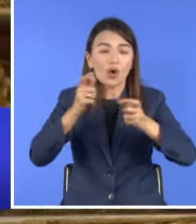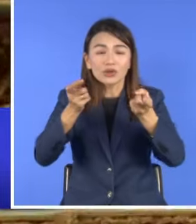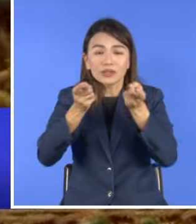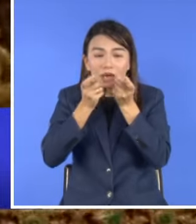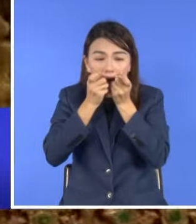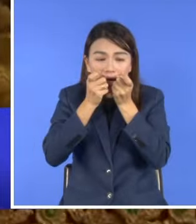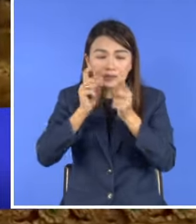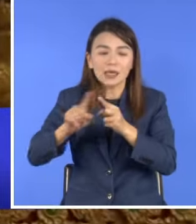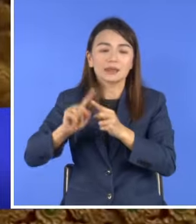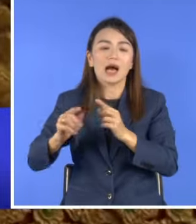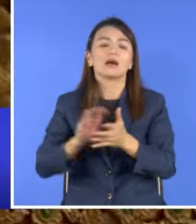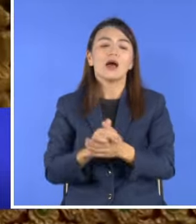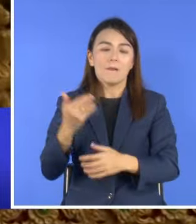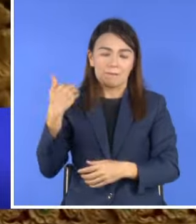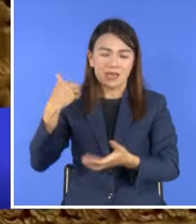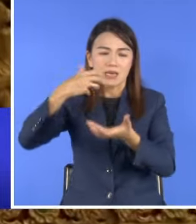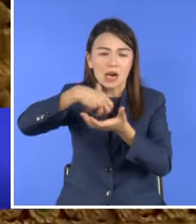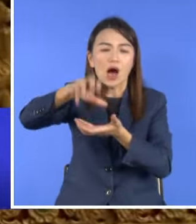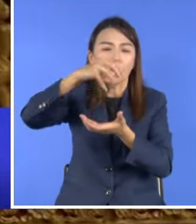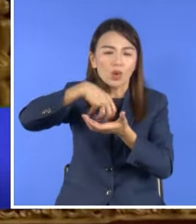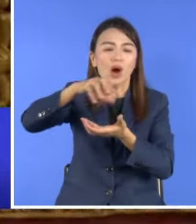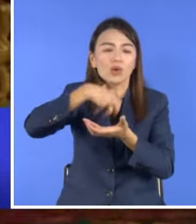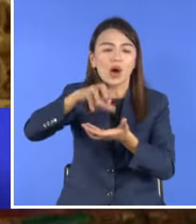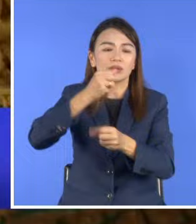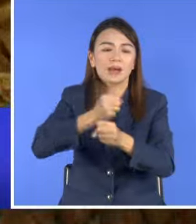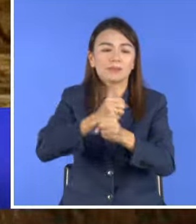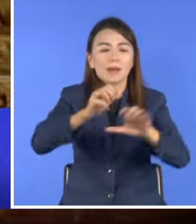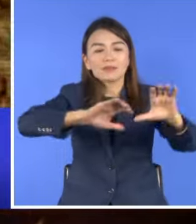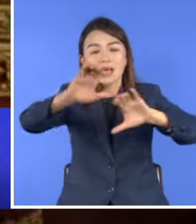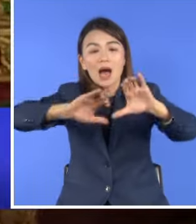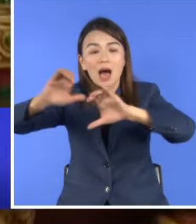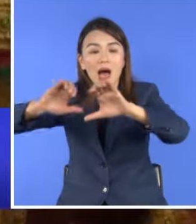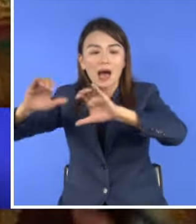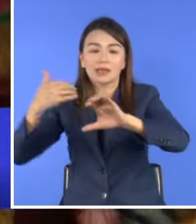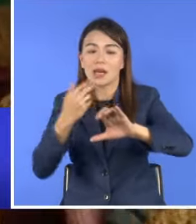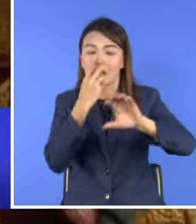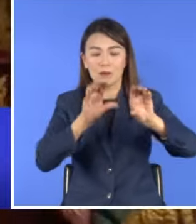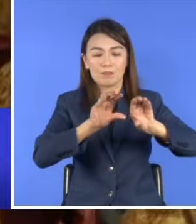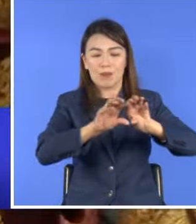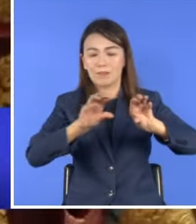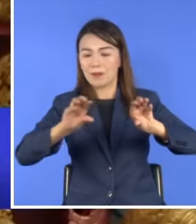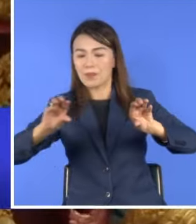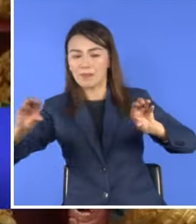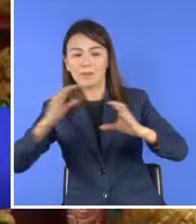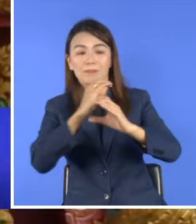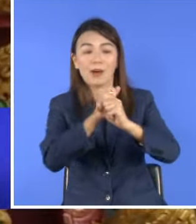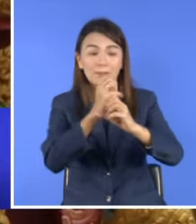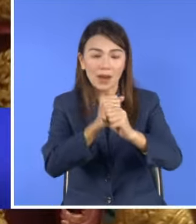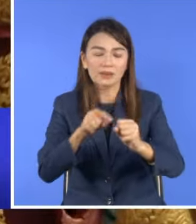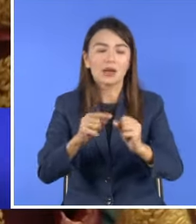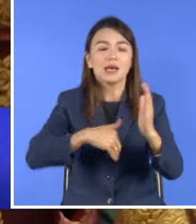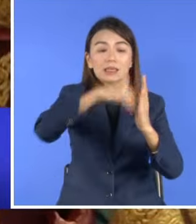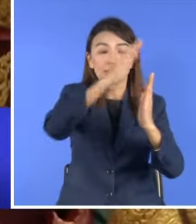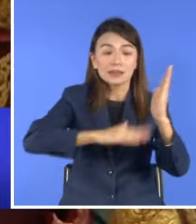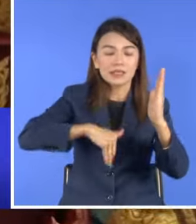สำคัญของไทยเราอ่ะนะคะเรื่องรามเกียนเนี่ยนะคะก็ประดับประดาตกแต่งอยู่ตามช่องกำแพงโดยรอบด้วยมีการทาสีสันรูปปั้น